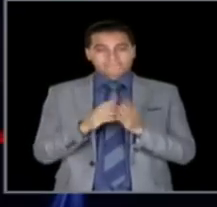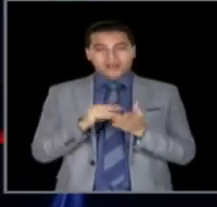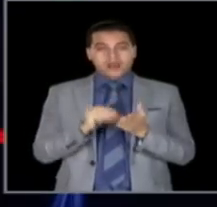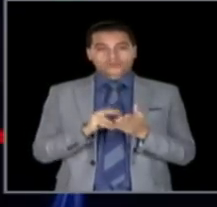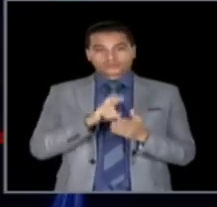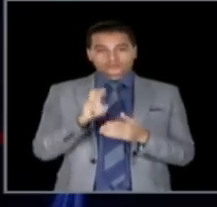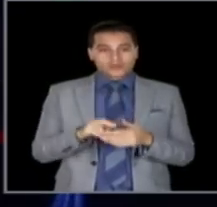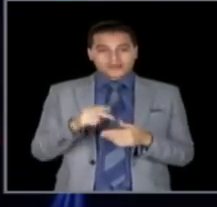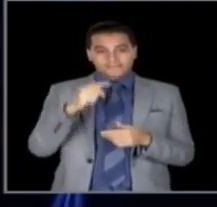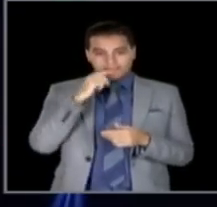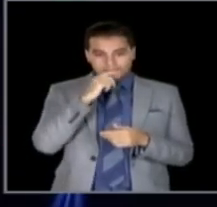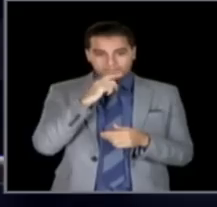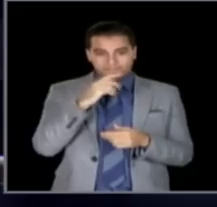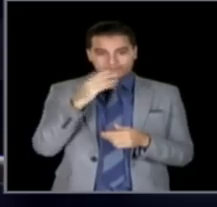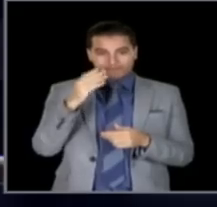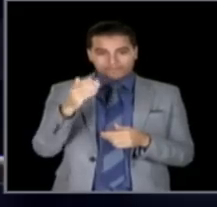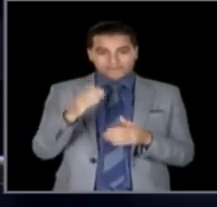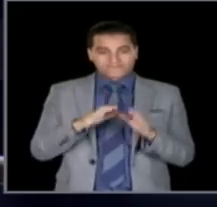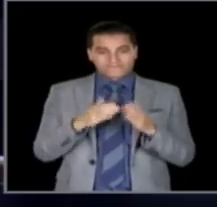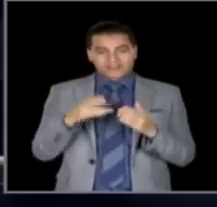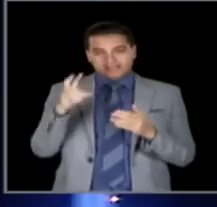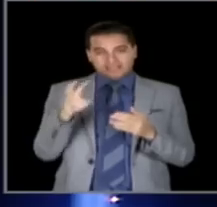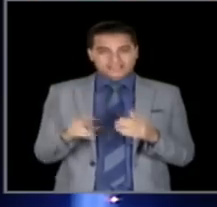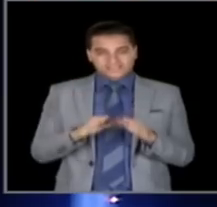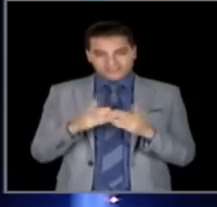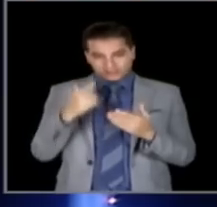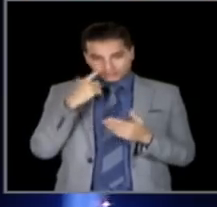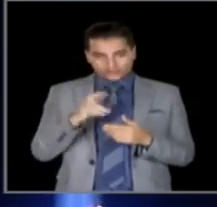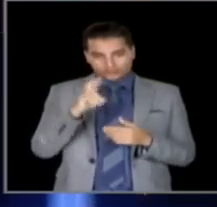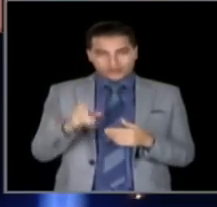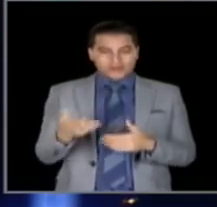سؤال النيل، ادب. والسؤال هو،